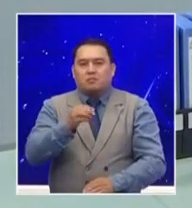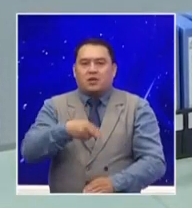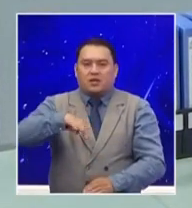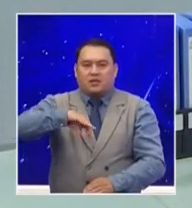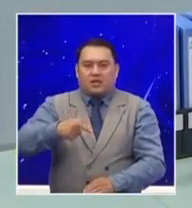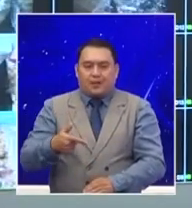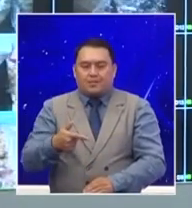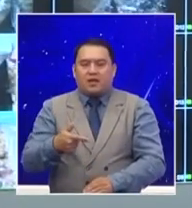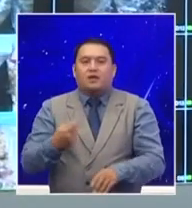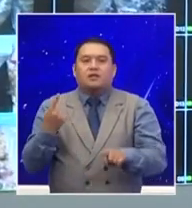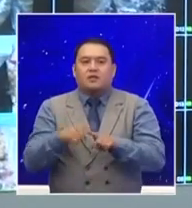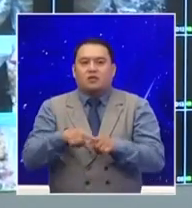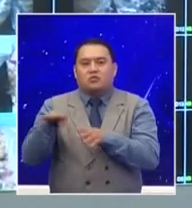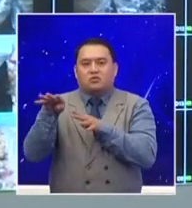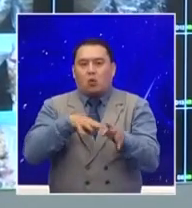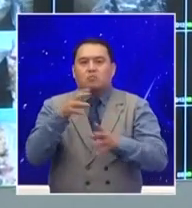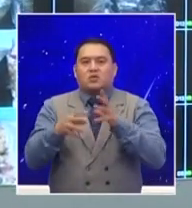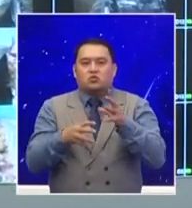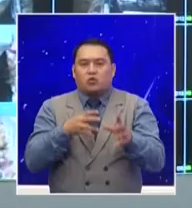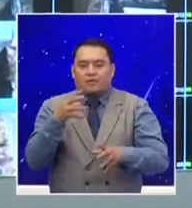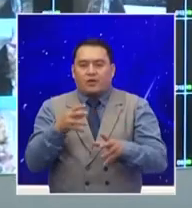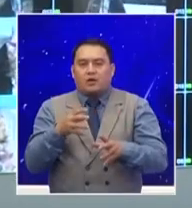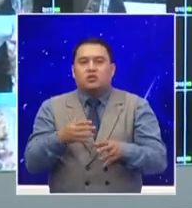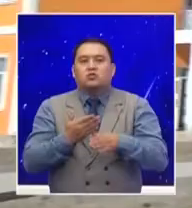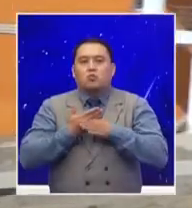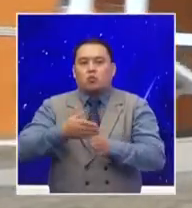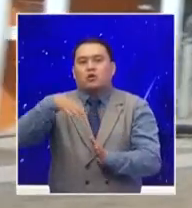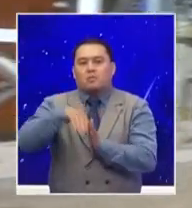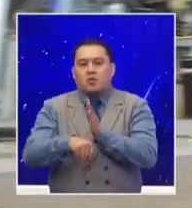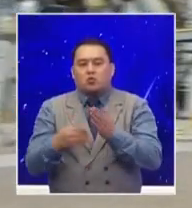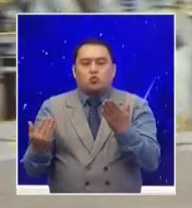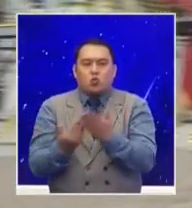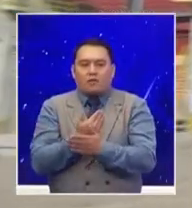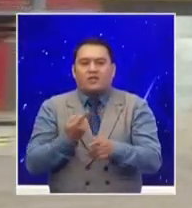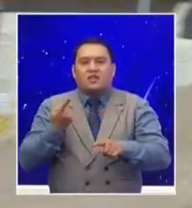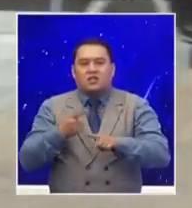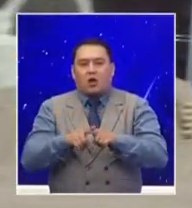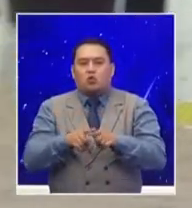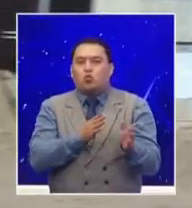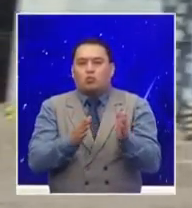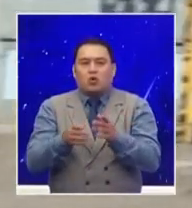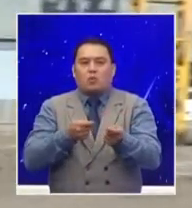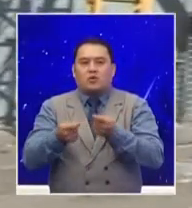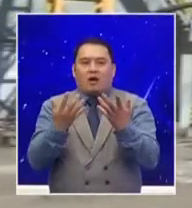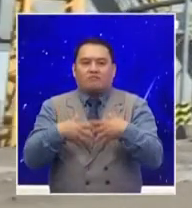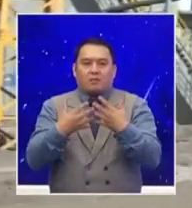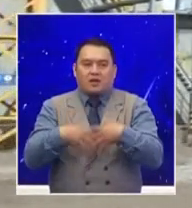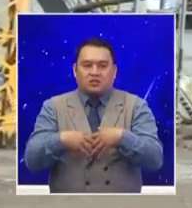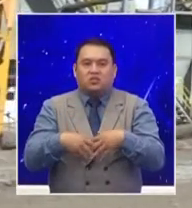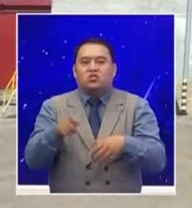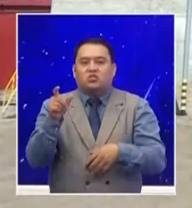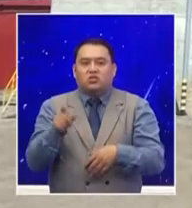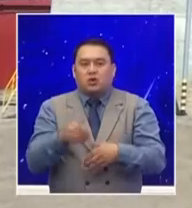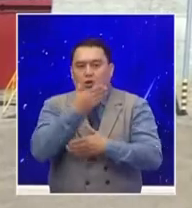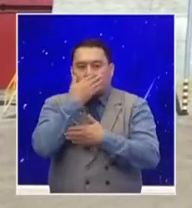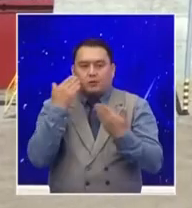миллиардов тенге. Техника соответствует мировым стандартам. Благодаря внедрению передовых технологий вся система управления автоматизирована. Человеческий